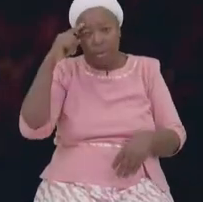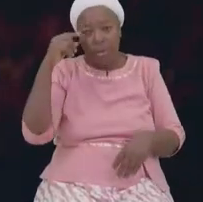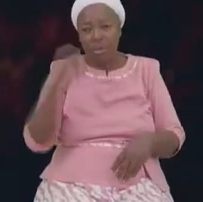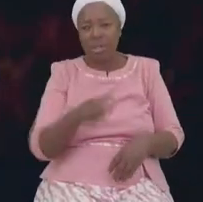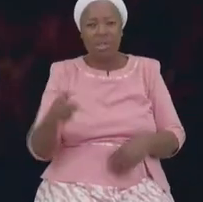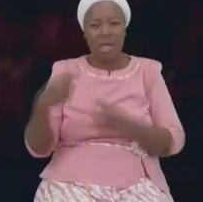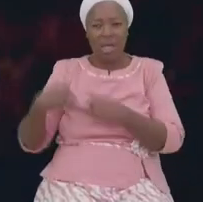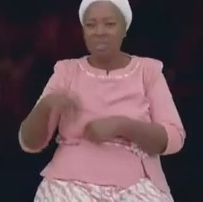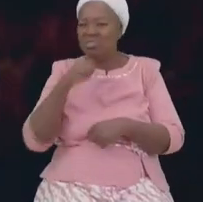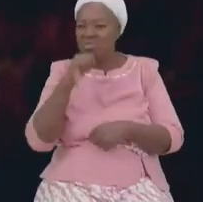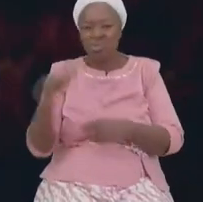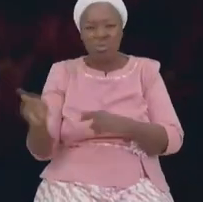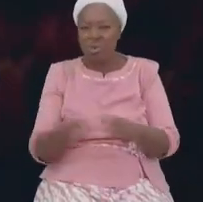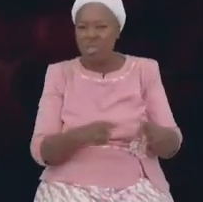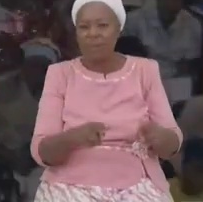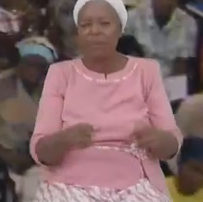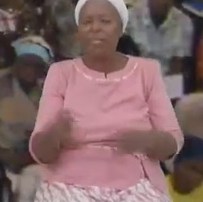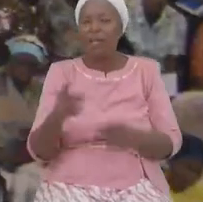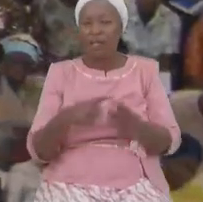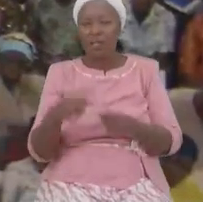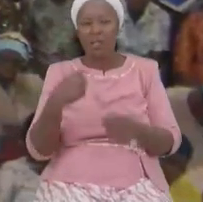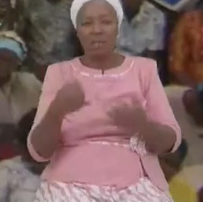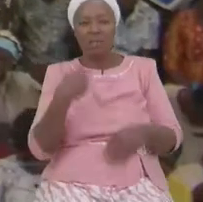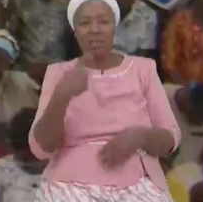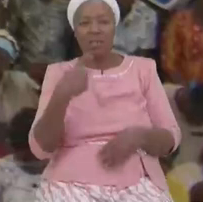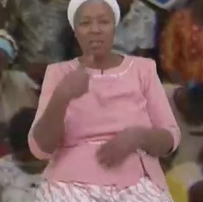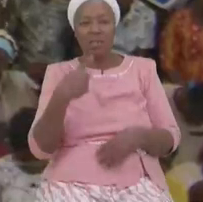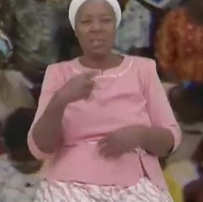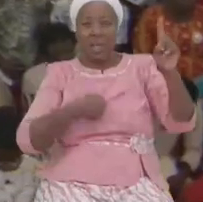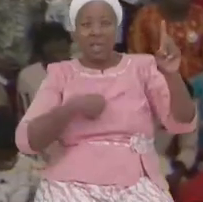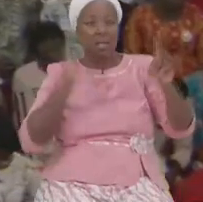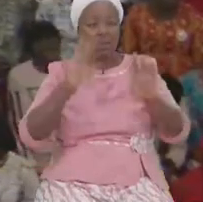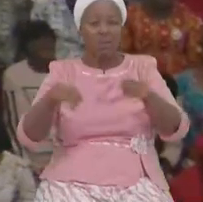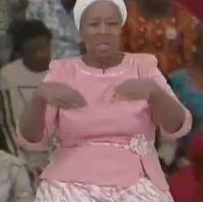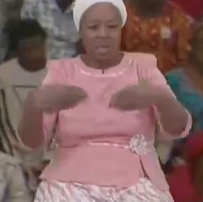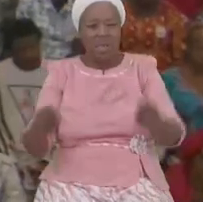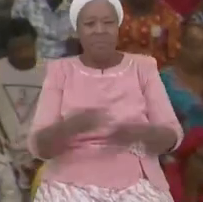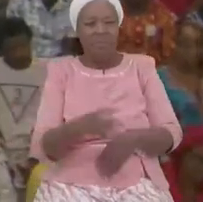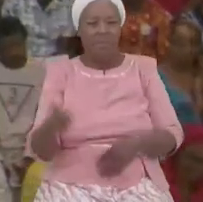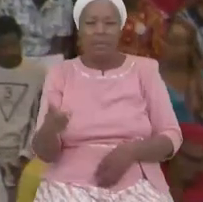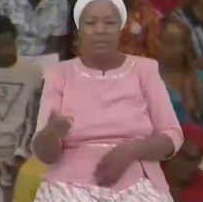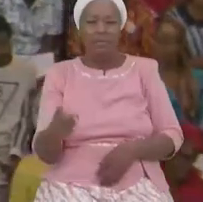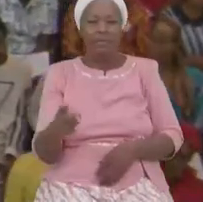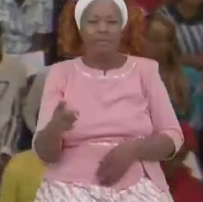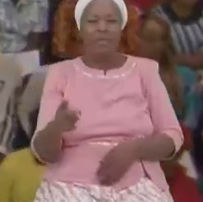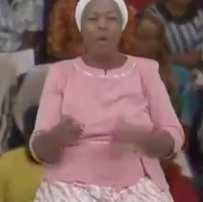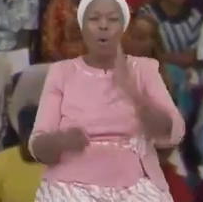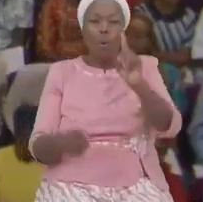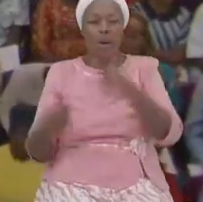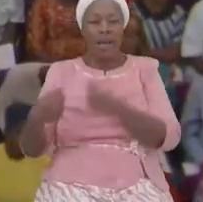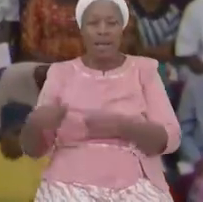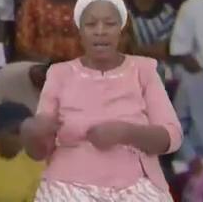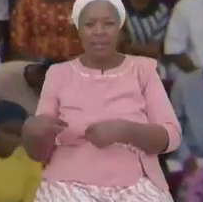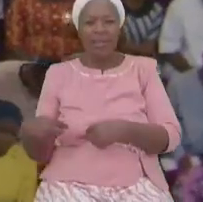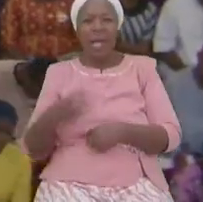parce que leur cœur n'était pas prêt. Il dit, je leur donnerai un même cœur